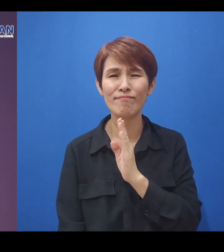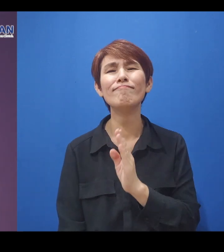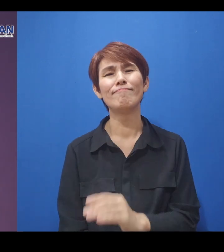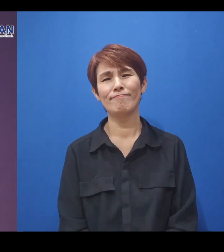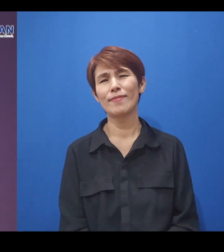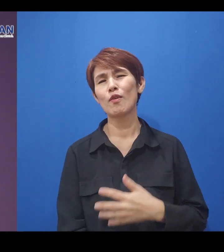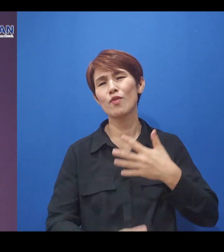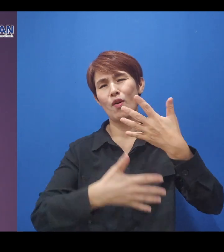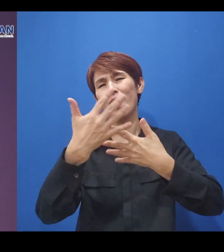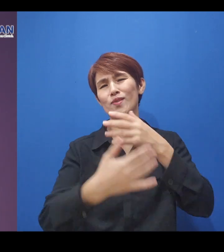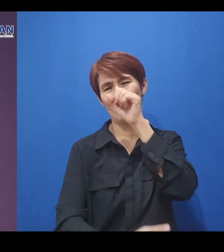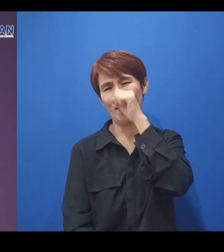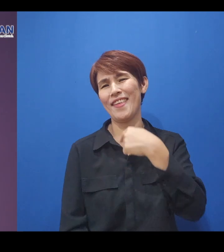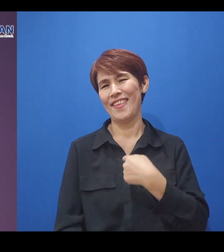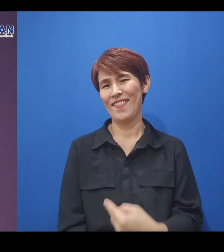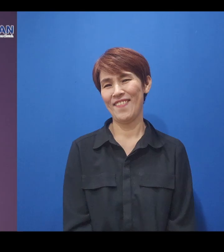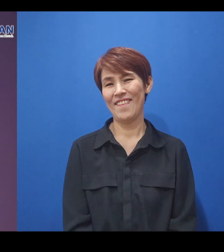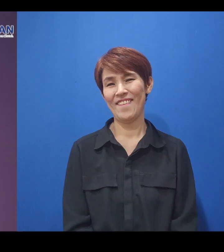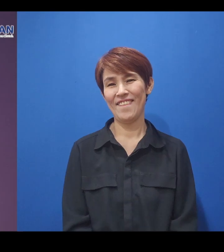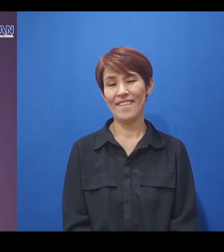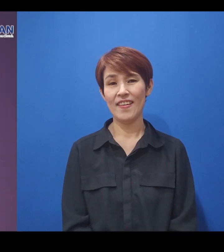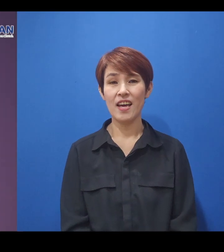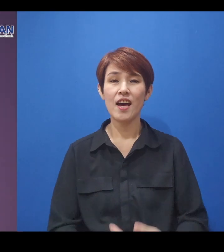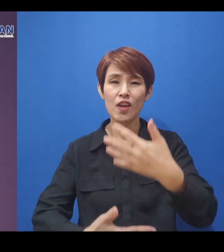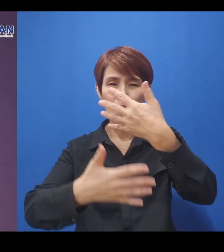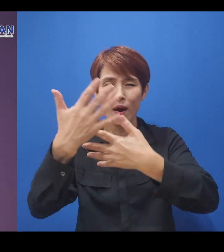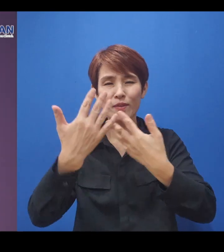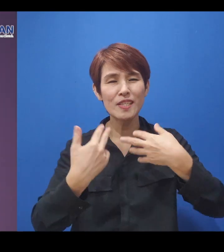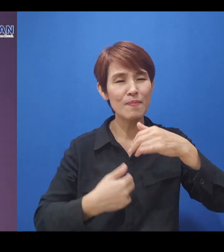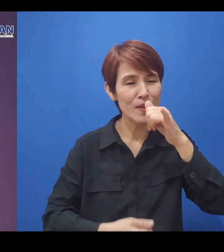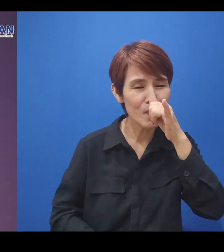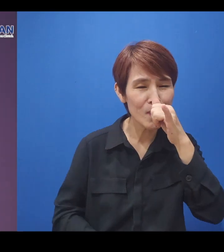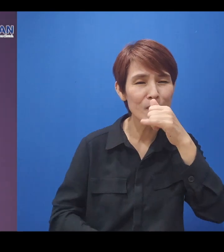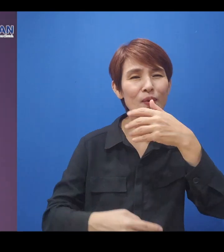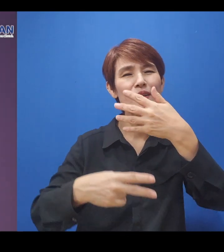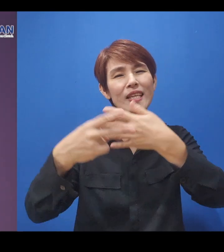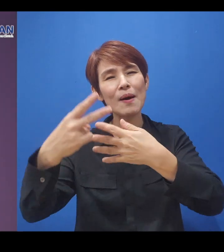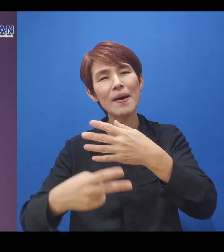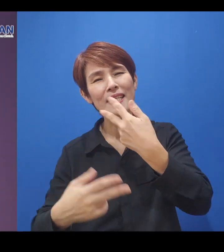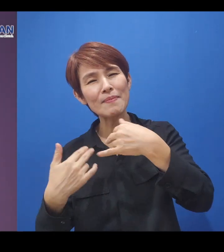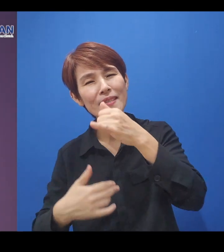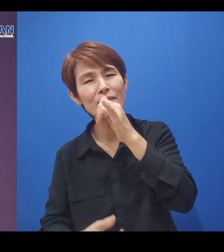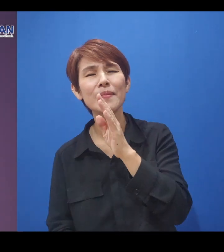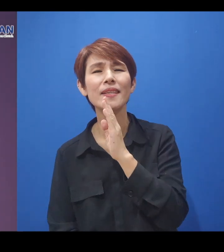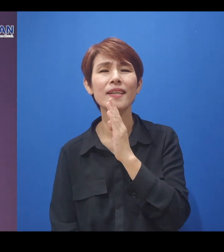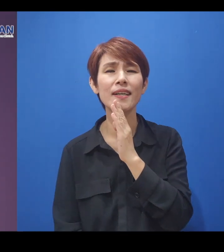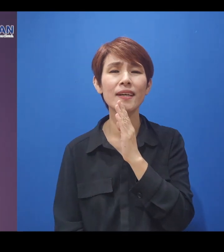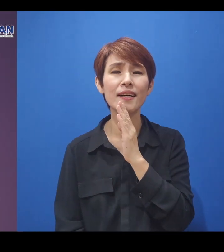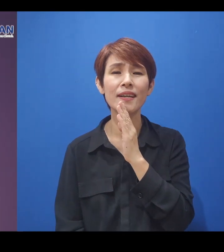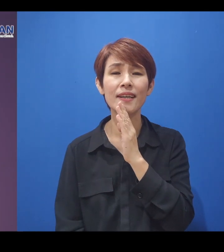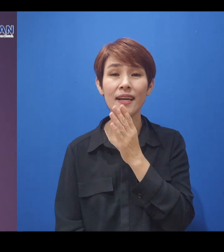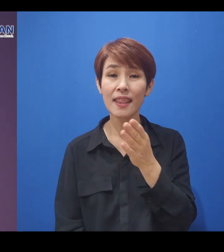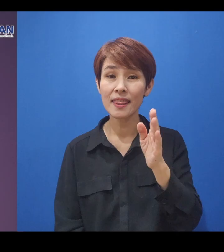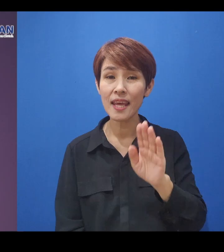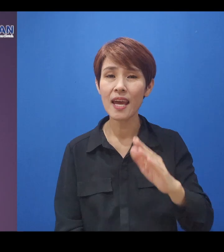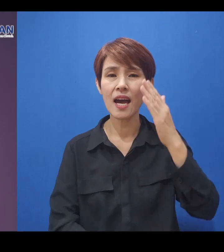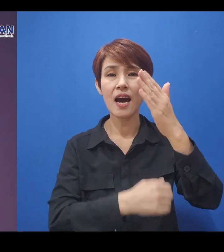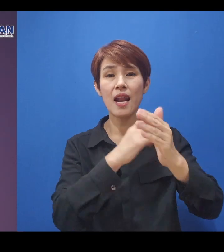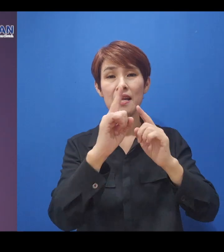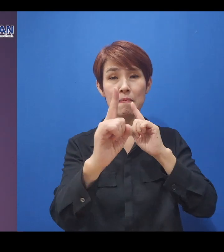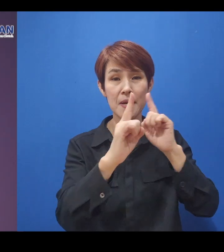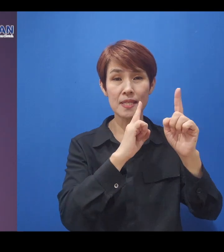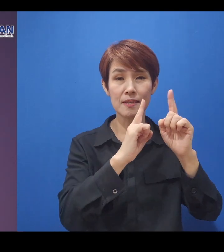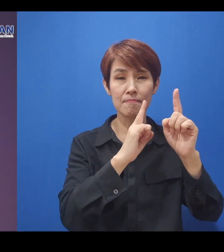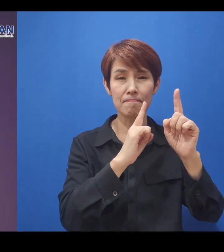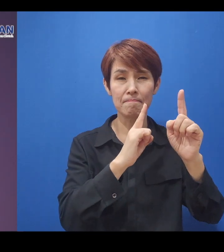아이고, 저도 영화 되게 좋아해요. 영화도 재밌고 드라마도 재밌는데요, 하나님의 말씀이 내 가슴에